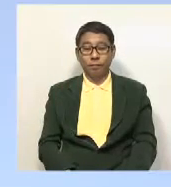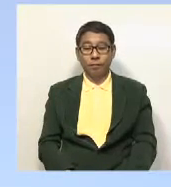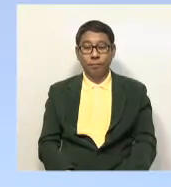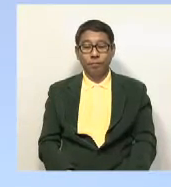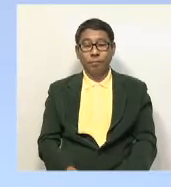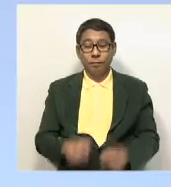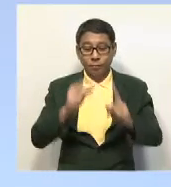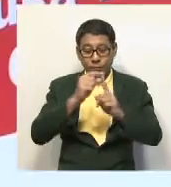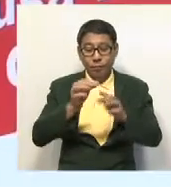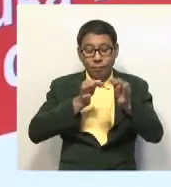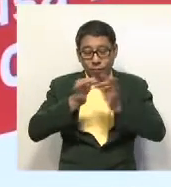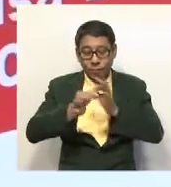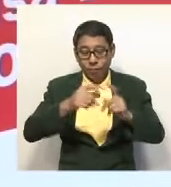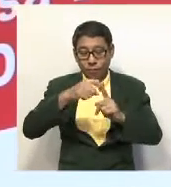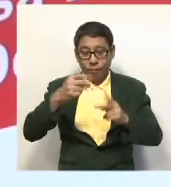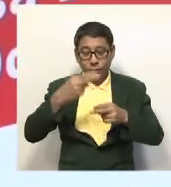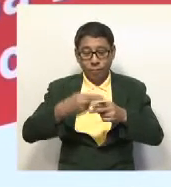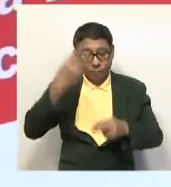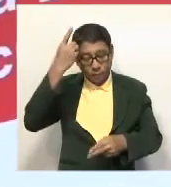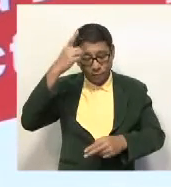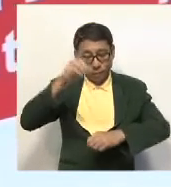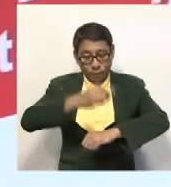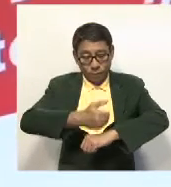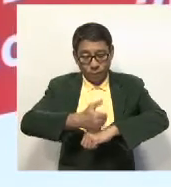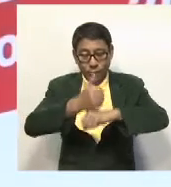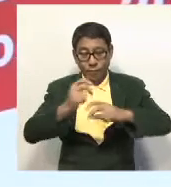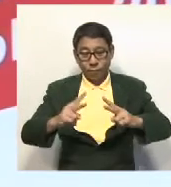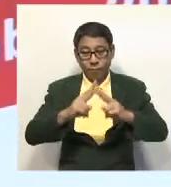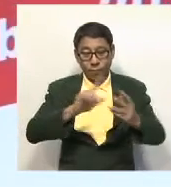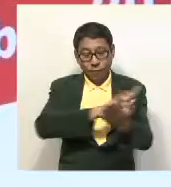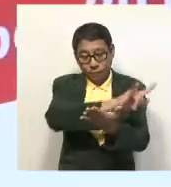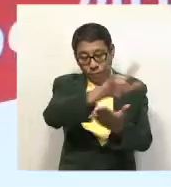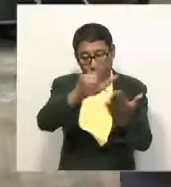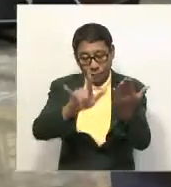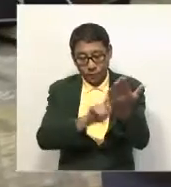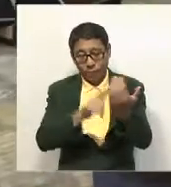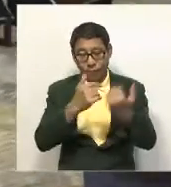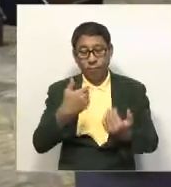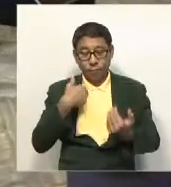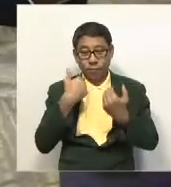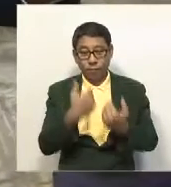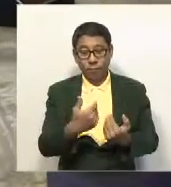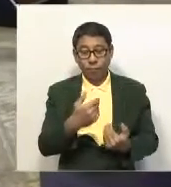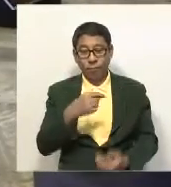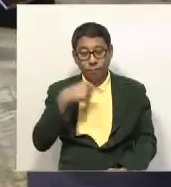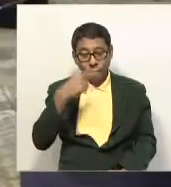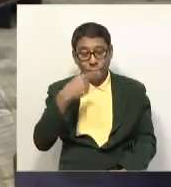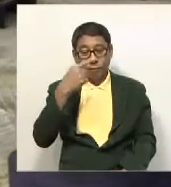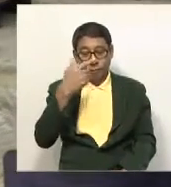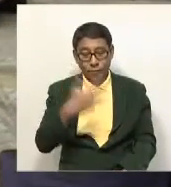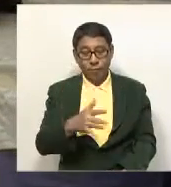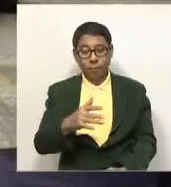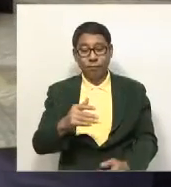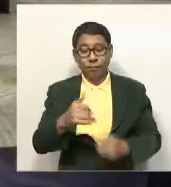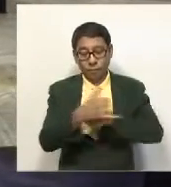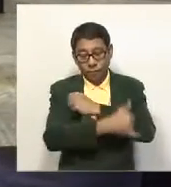นั่นก็เป็นคำชี้แจงนะครับมาจากคุณดอนนะครับรัฐมนตรีว่าการกระทรวงการต่างประเทศก็อย่างที่ท่านดอนพูดไปนะครับหล